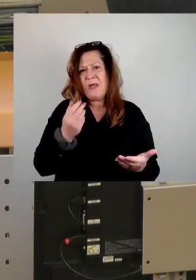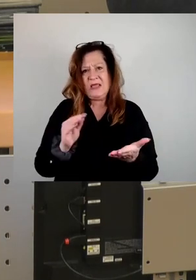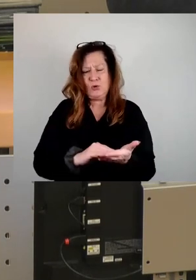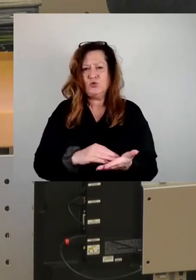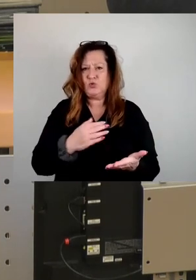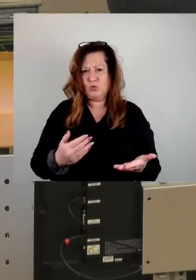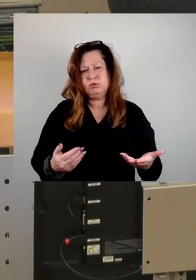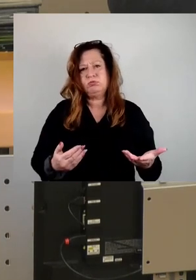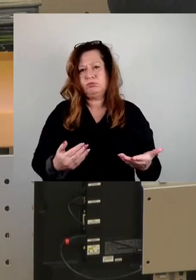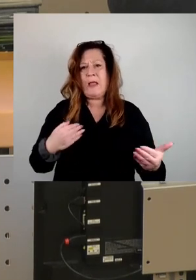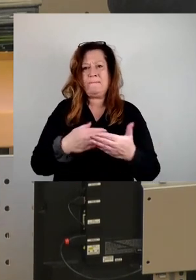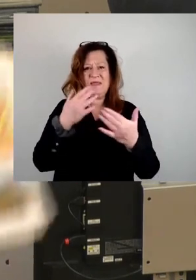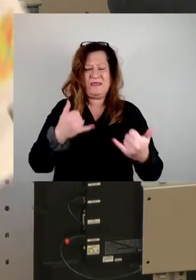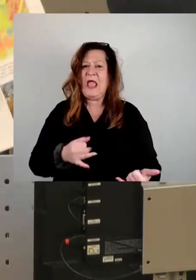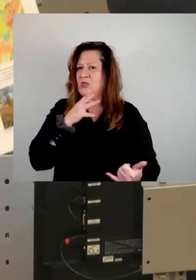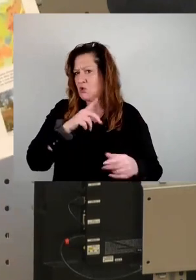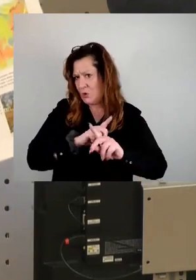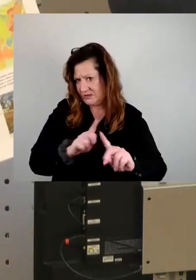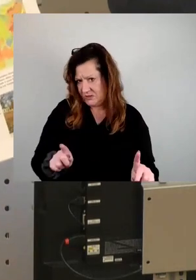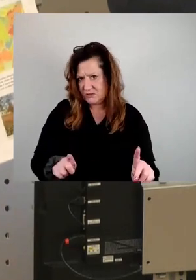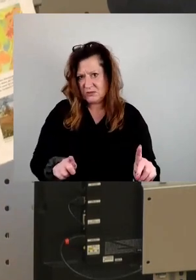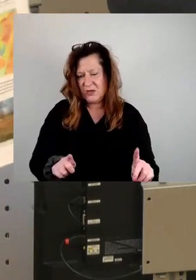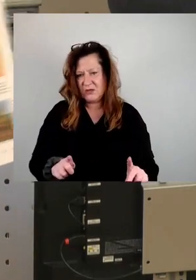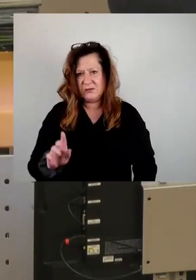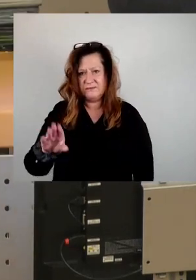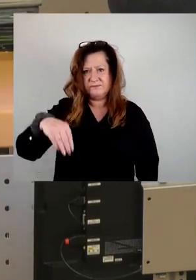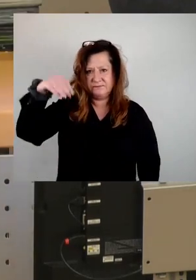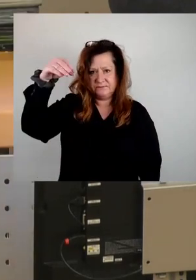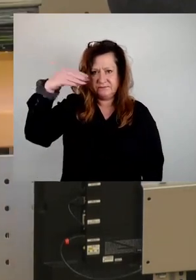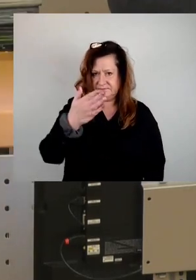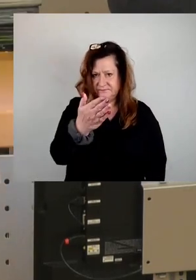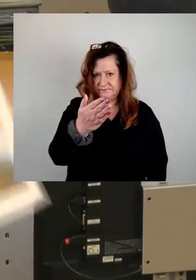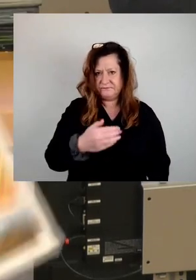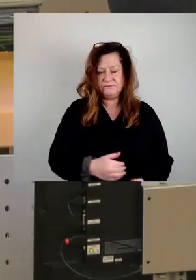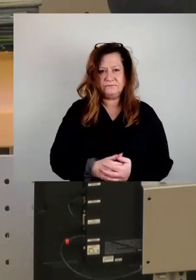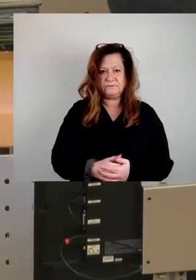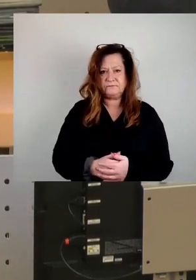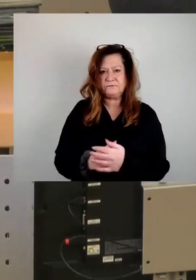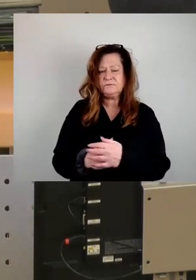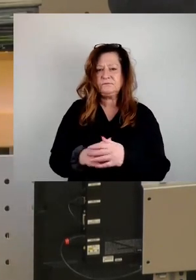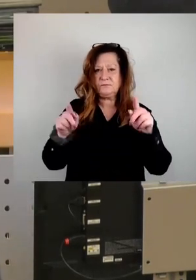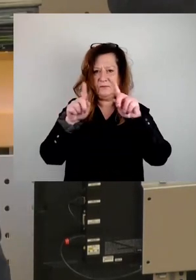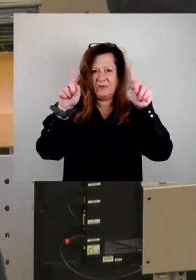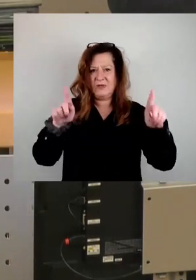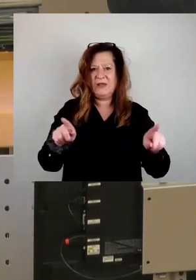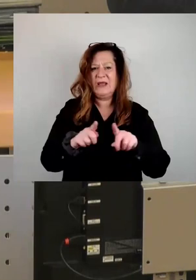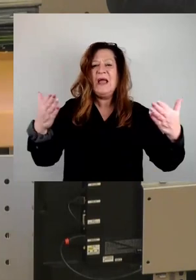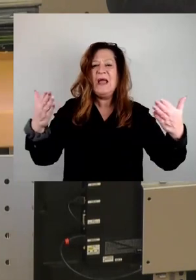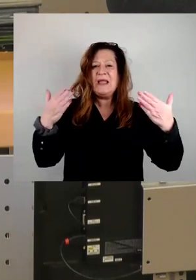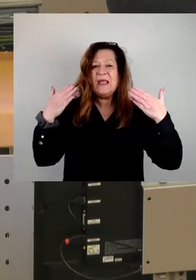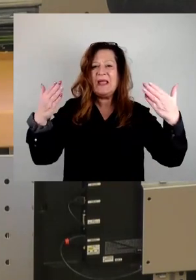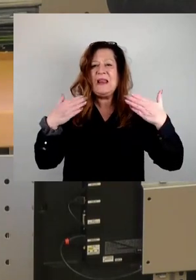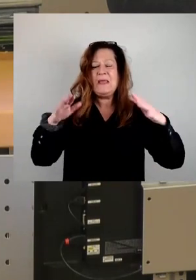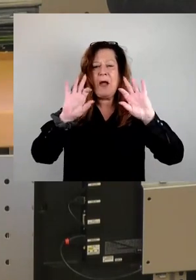nicht erwähnt worden ist. Ich halte es mal hoch, man wird es nicht sehen. Das ist ein kleiner Auszug aus der Klimafunktionskarte der Landeshauptstadt